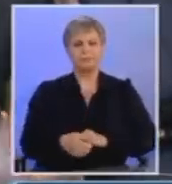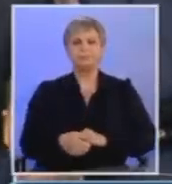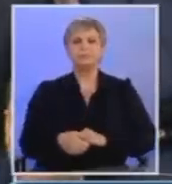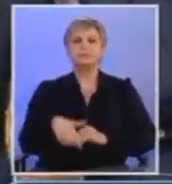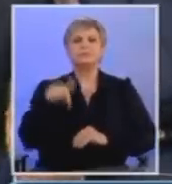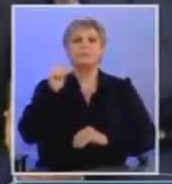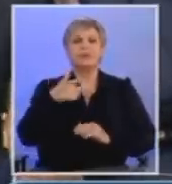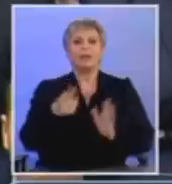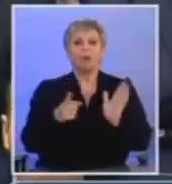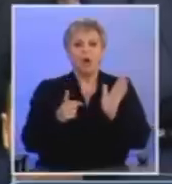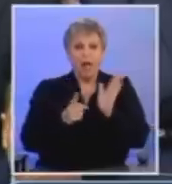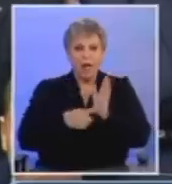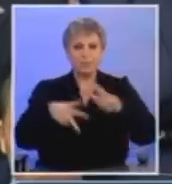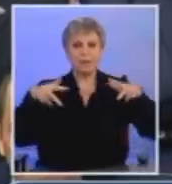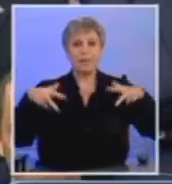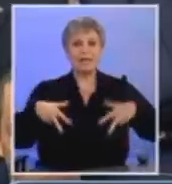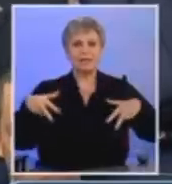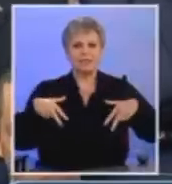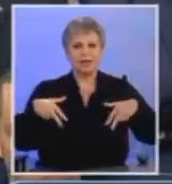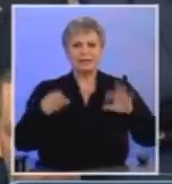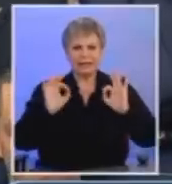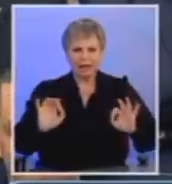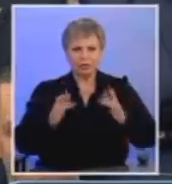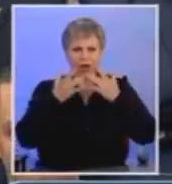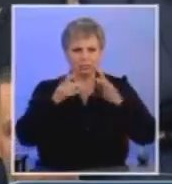η ελληνική κυβέρνηση να αποχωρήσει άμεσα.